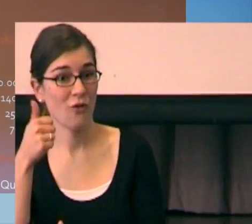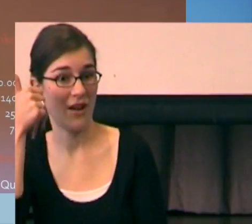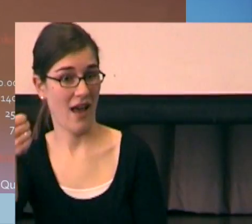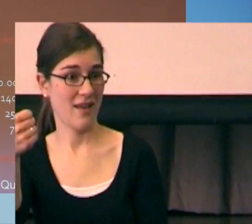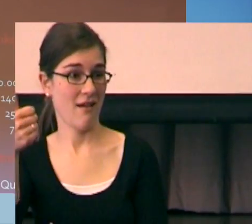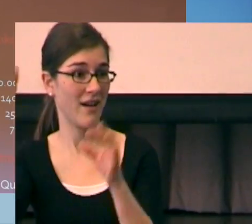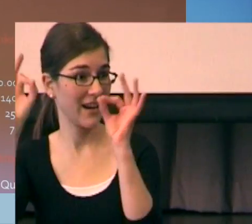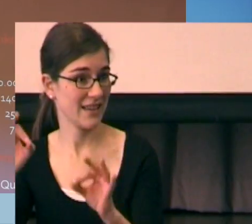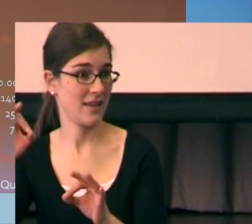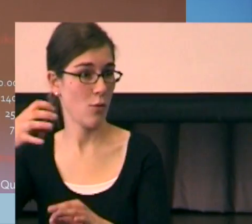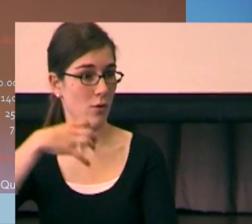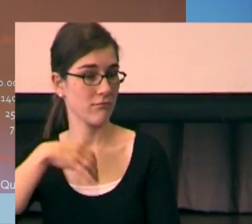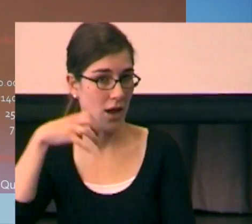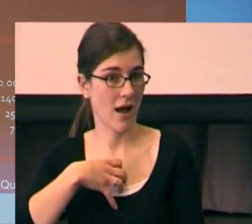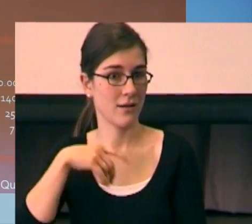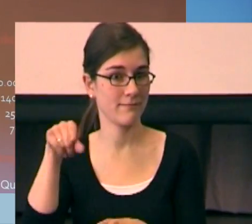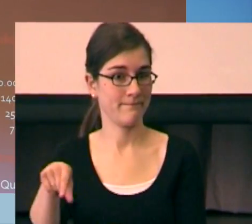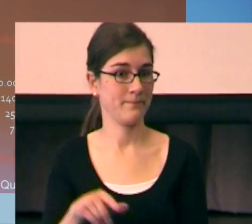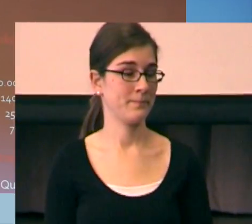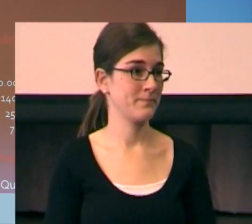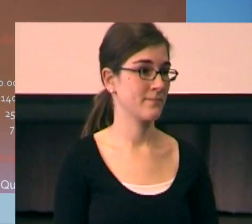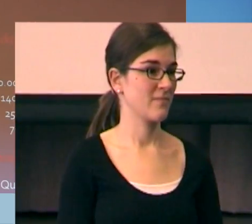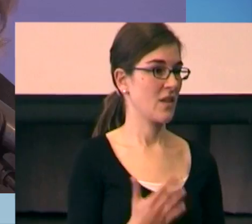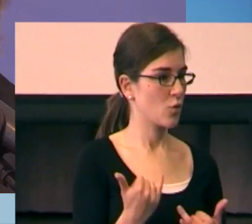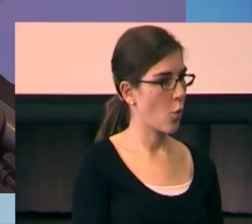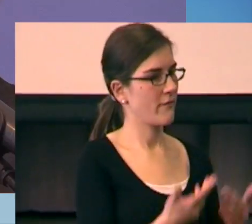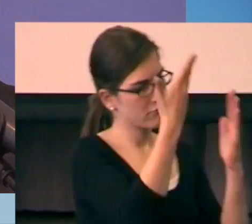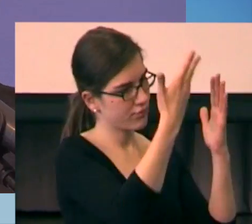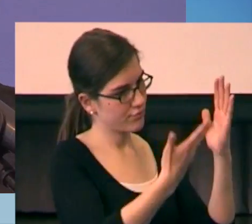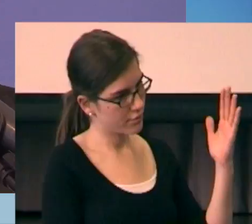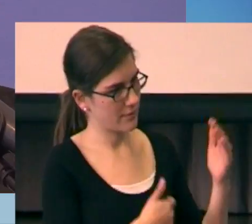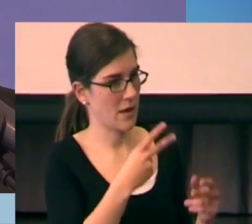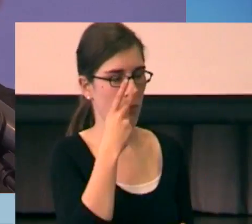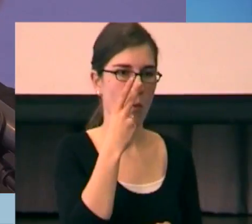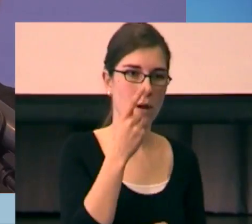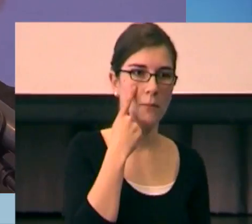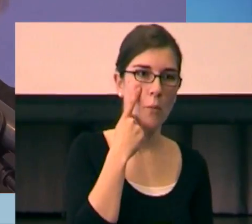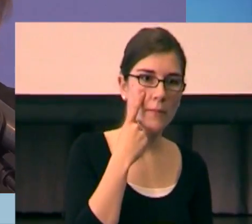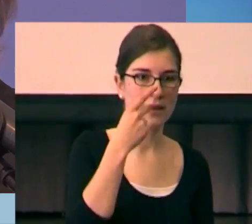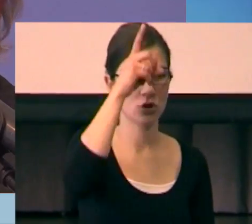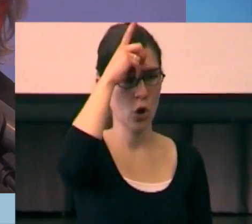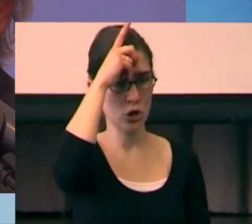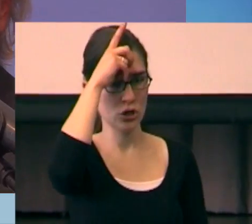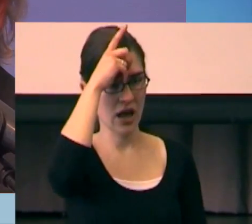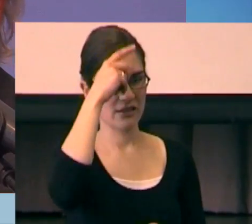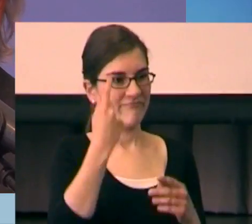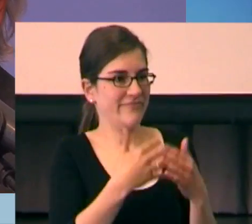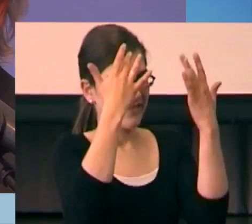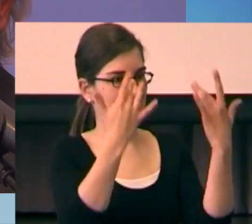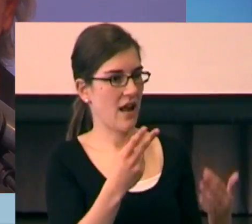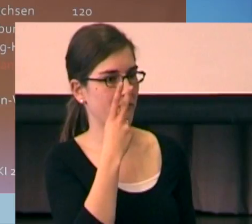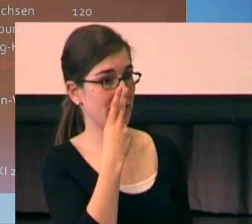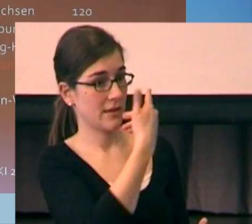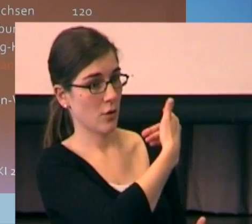erstmal Zahlen, die zeigen sollen, wie ist jetzt das Prostatakarzinom im Moment in Deutschland an nackten Zahlen. Im